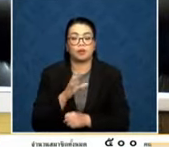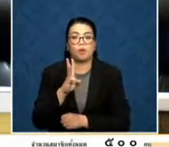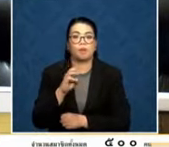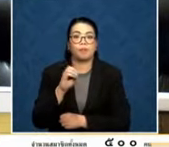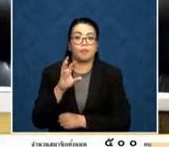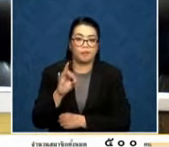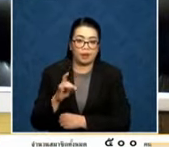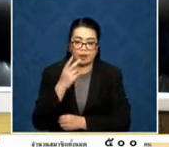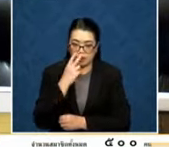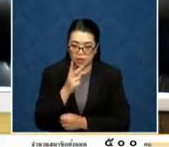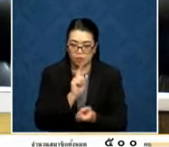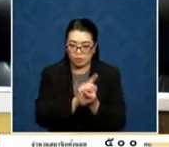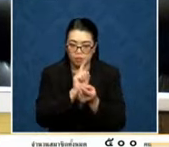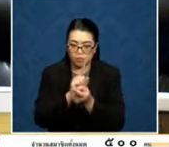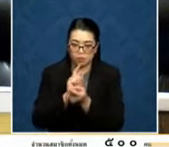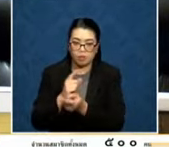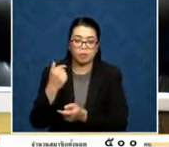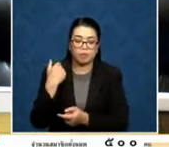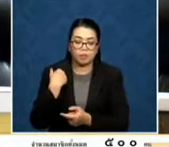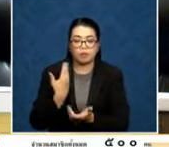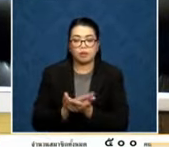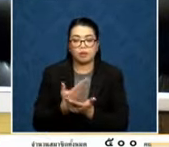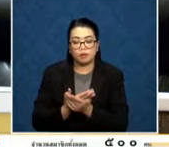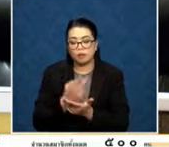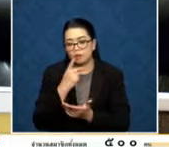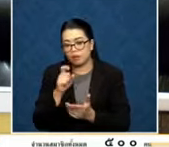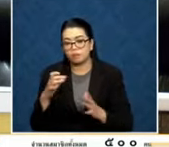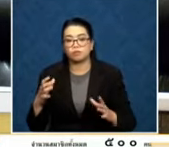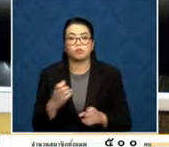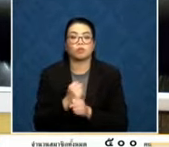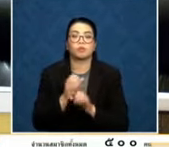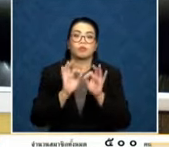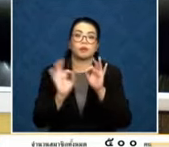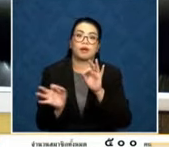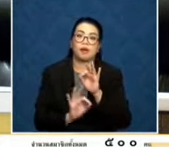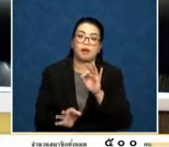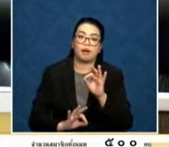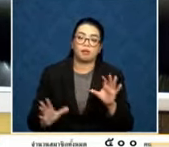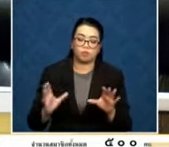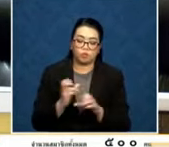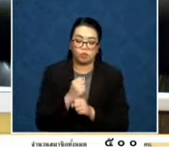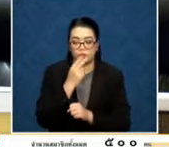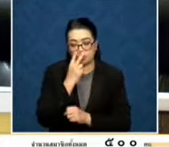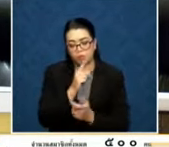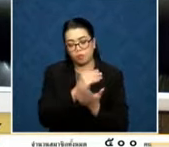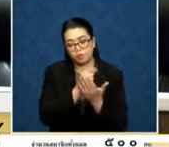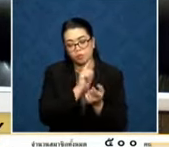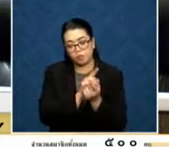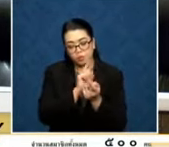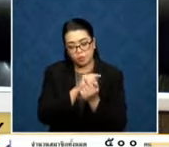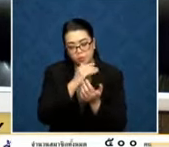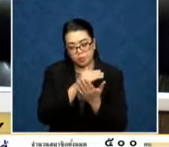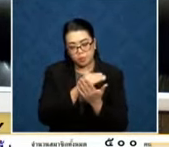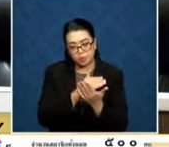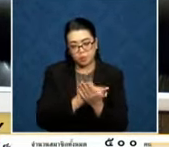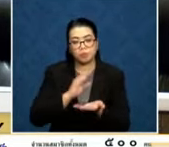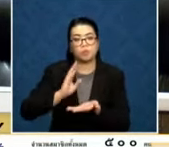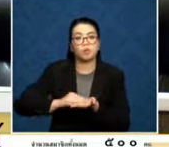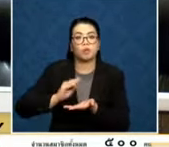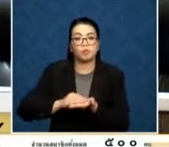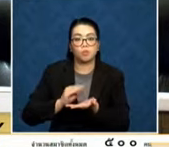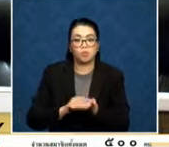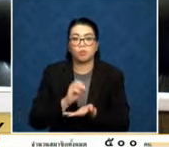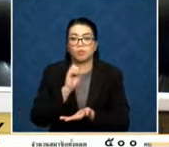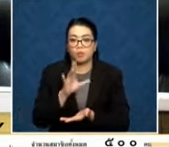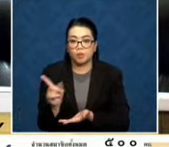เนี่ยให้เห็นหลายอย่างท่านก็มีการเอ่อสรุปเนื้อหามาซึ่งเป็นเรื่องที่น่าสนใจแล้วผมก็ใช้ตัวนี้เป็นข้อมูลในการอ้าง